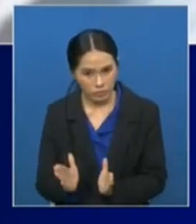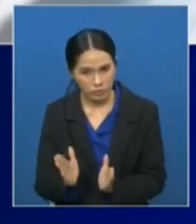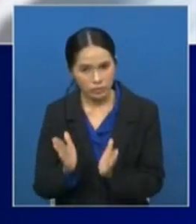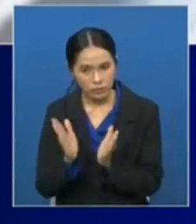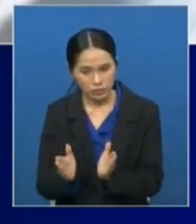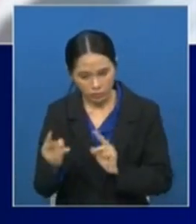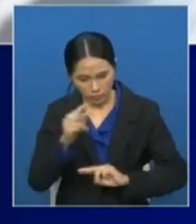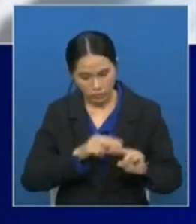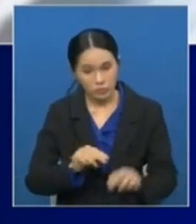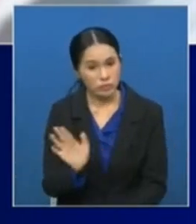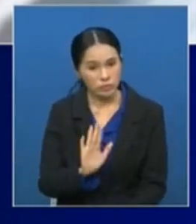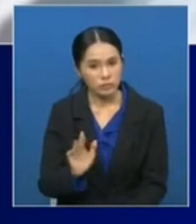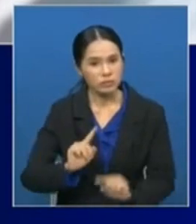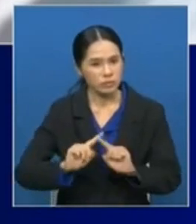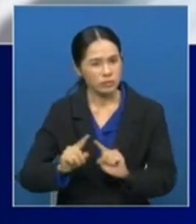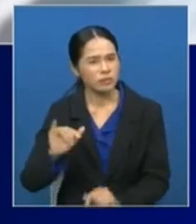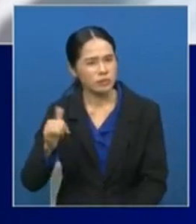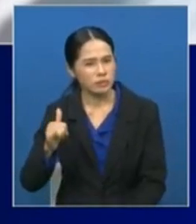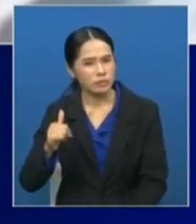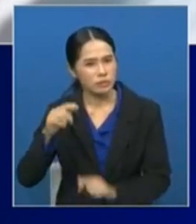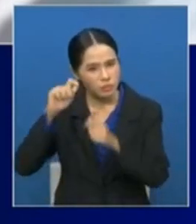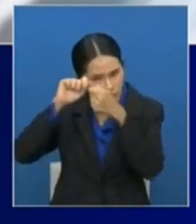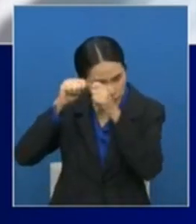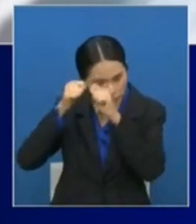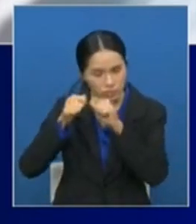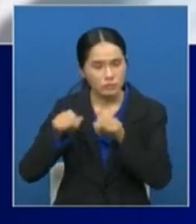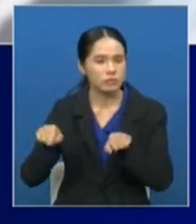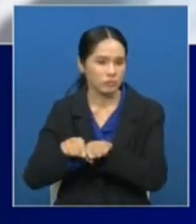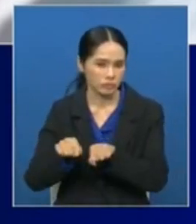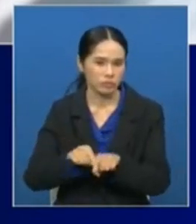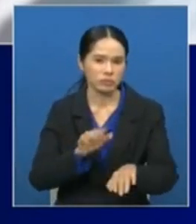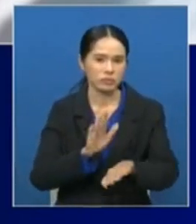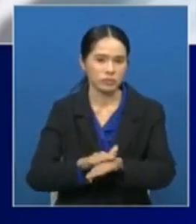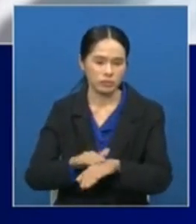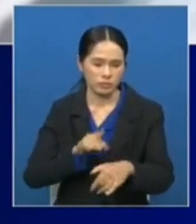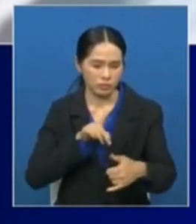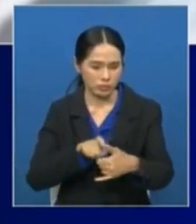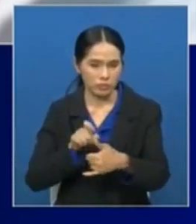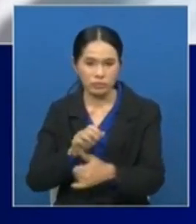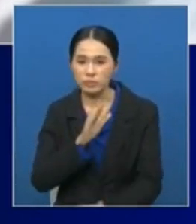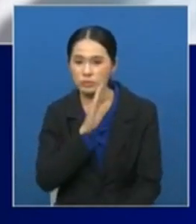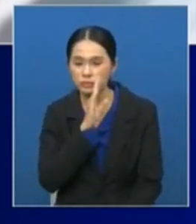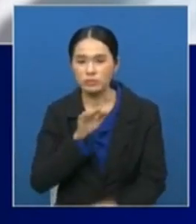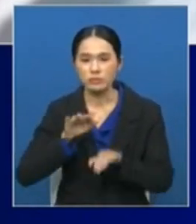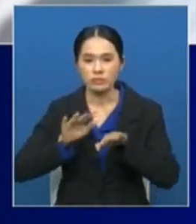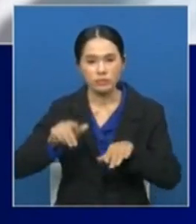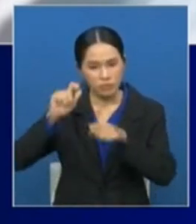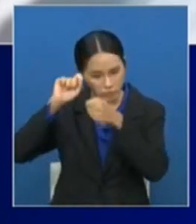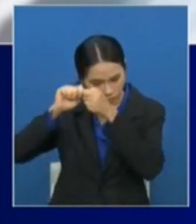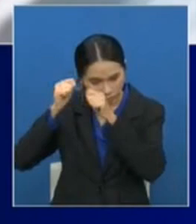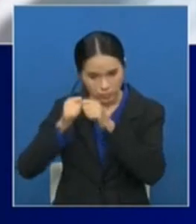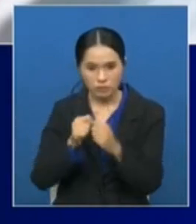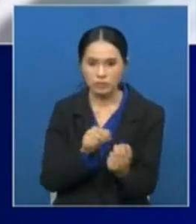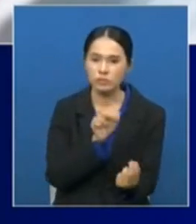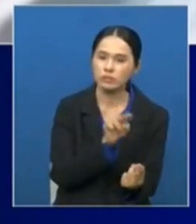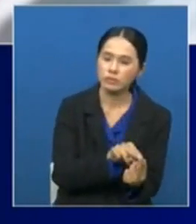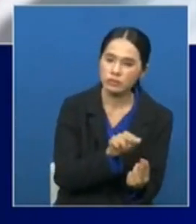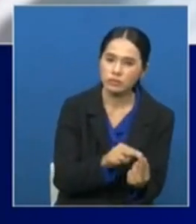เด็กใช่ไห ม คือตอนนี้ตำรวจต้องมีการเรียกสอบปากคำทั้งหมดเลยแล้วถามว่าถ้าเป็นเด็กพิเศษคนนี้เป็นคนก่อเหตุจริง